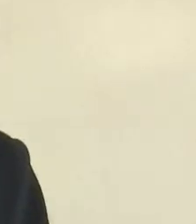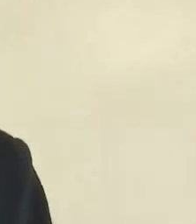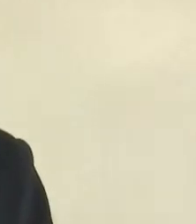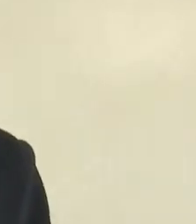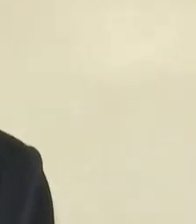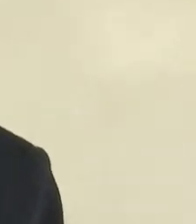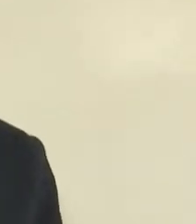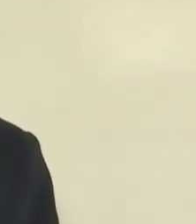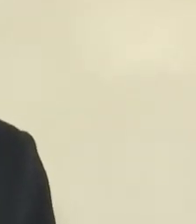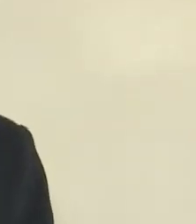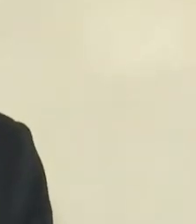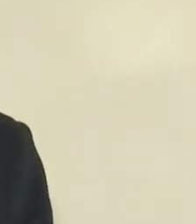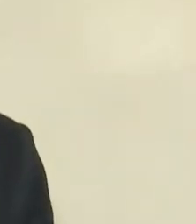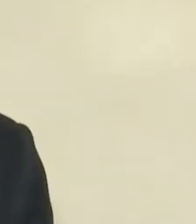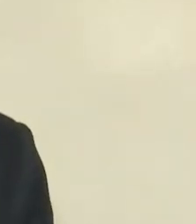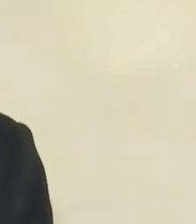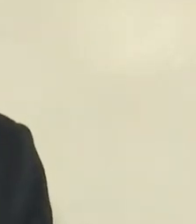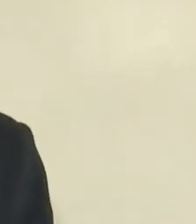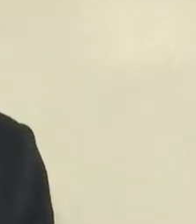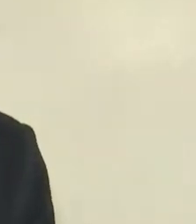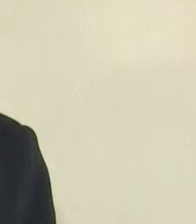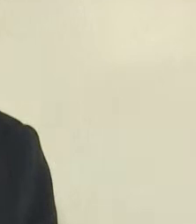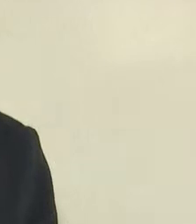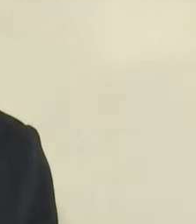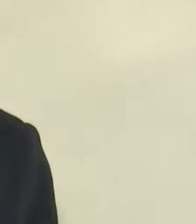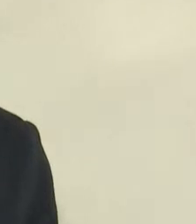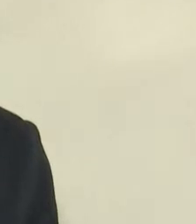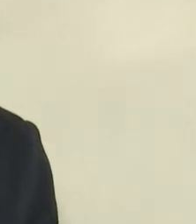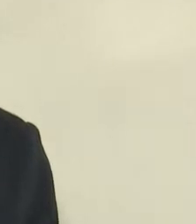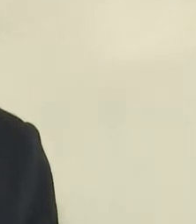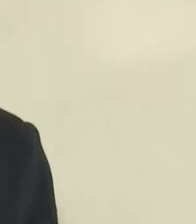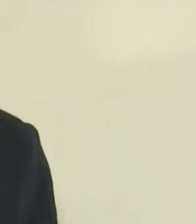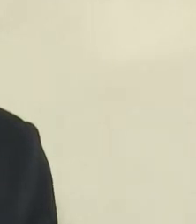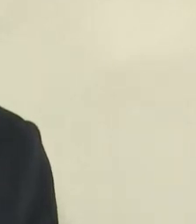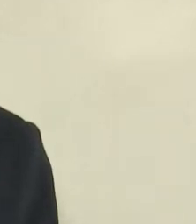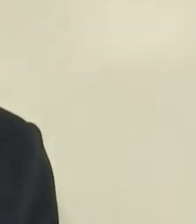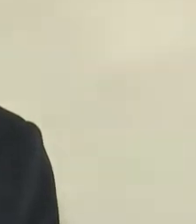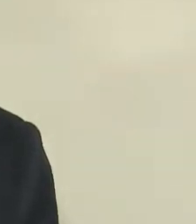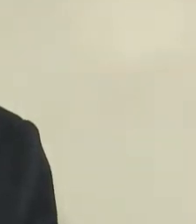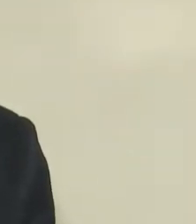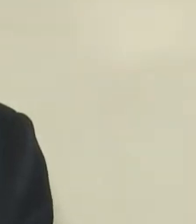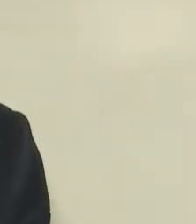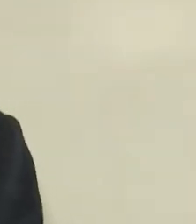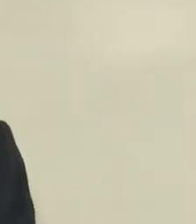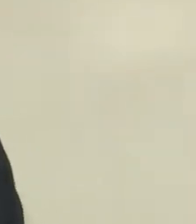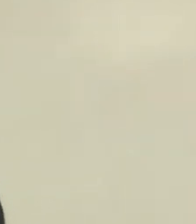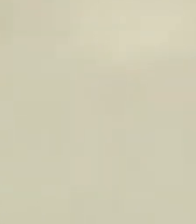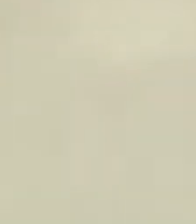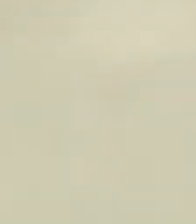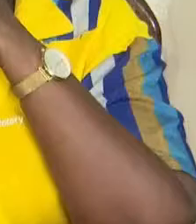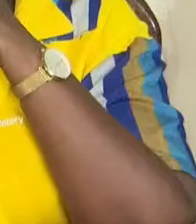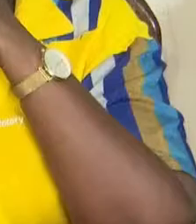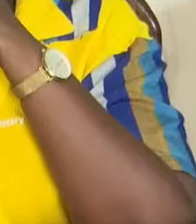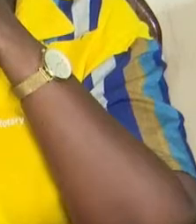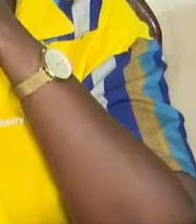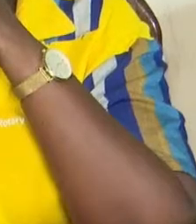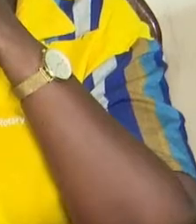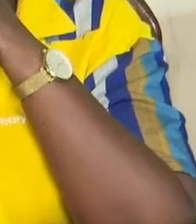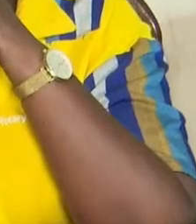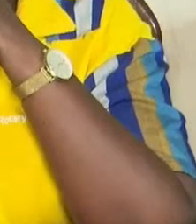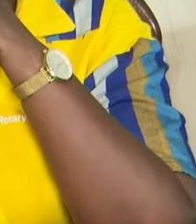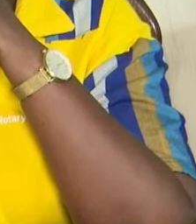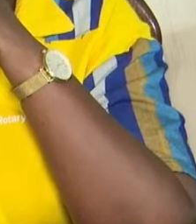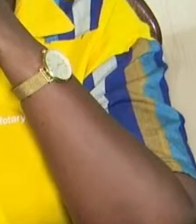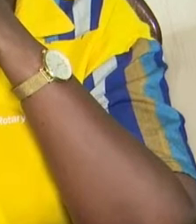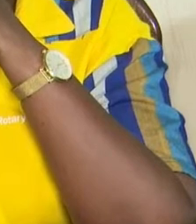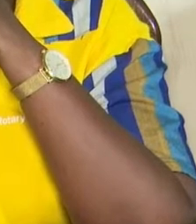Rotary et l'hôpital ophtalmologique Saint-André de Tinré sont les deux partenaires avec qui nous avons fait des actions spécifique cette année. En janvier,